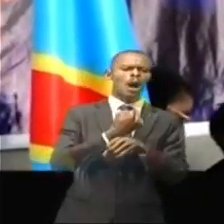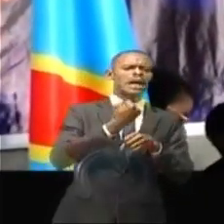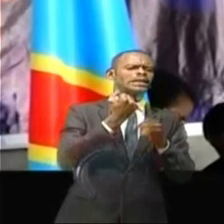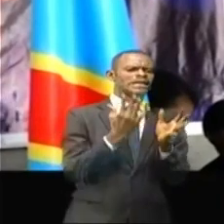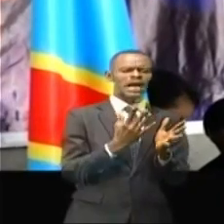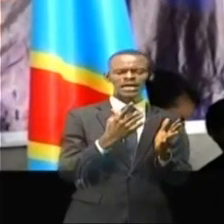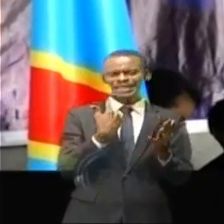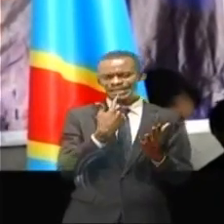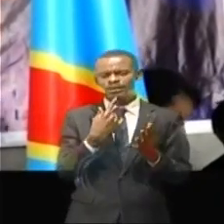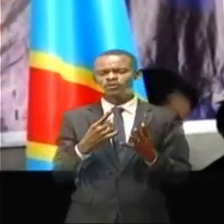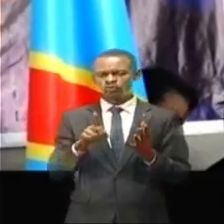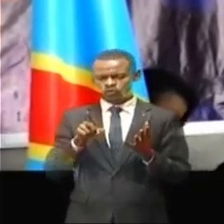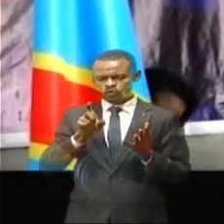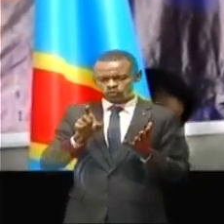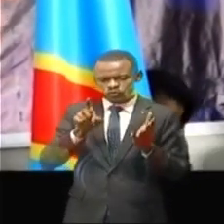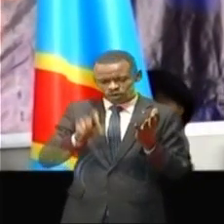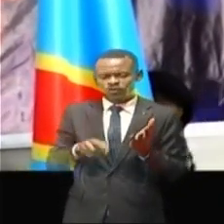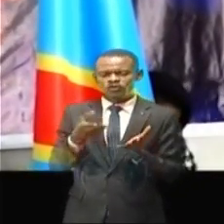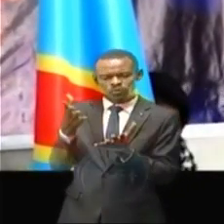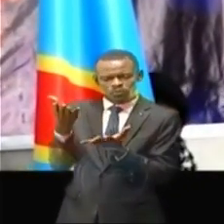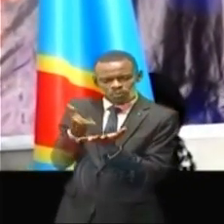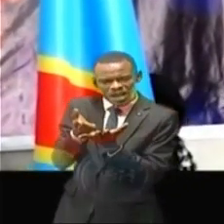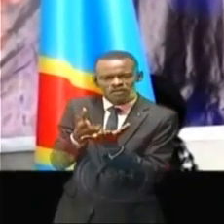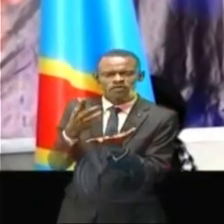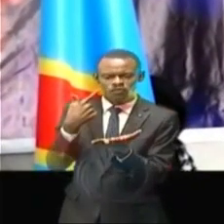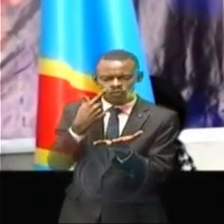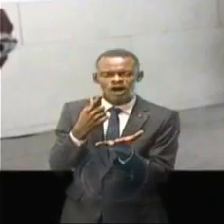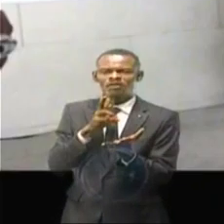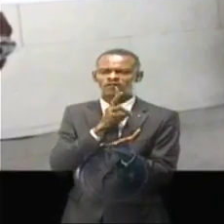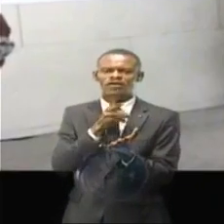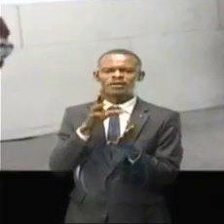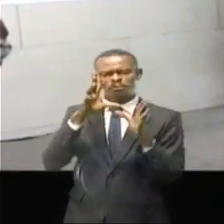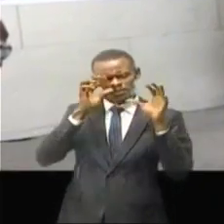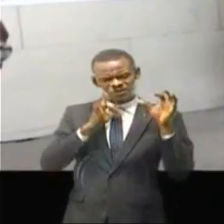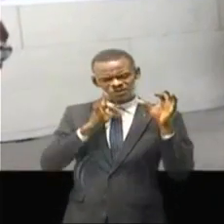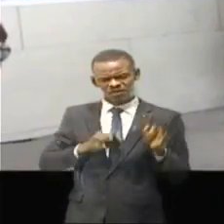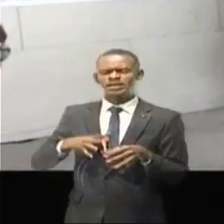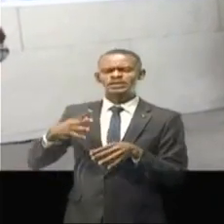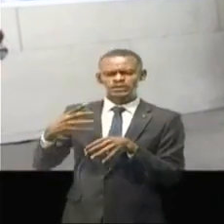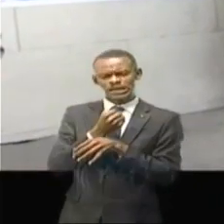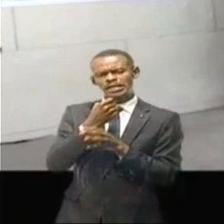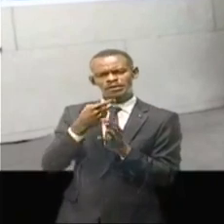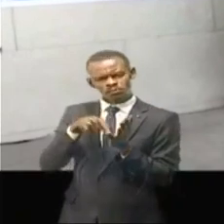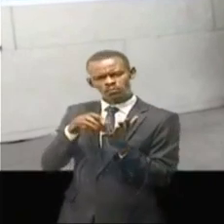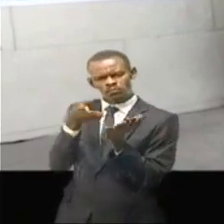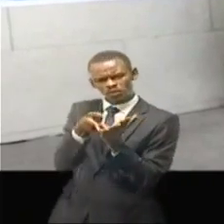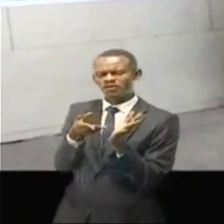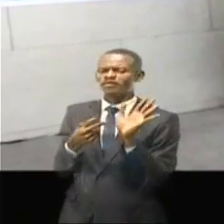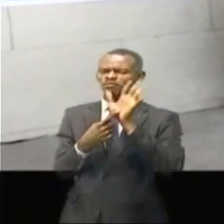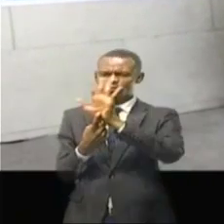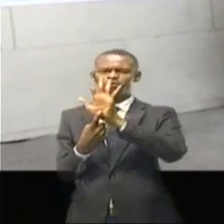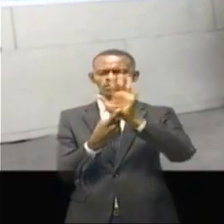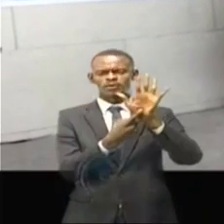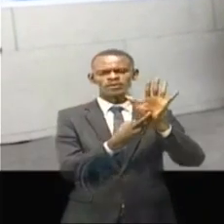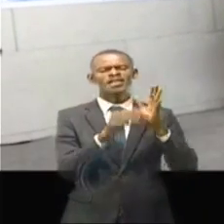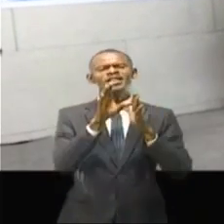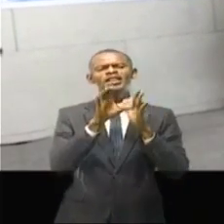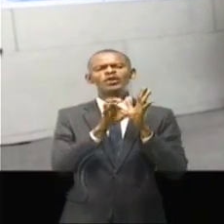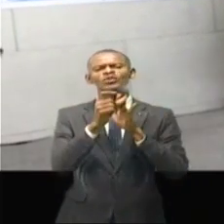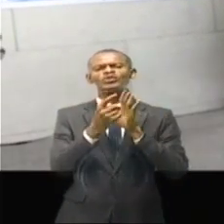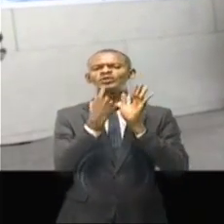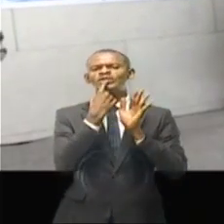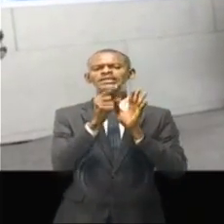fin au conventionnalisme nocif. Notre constitution est claire. La